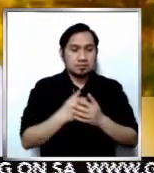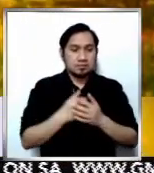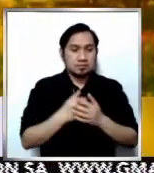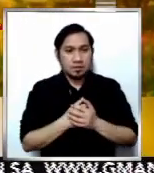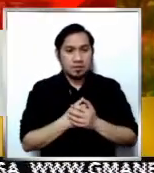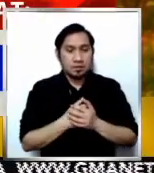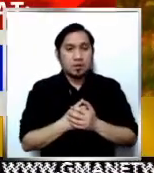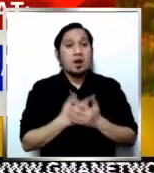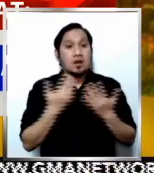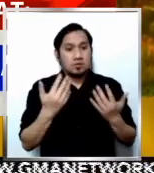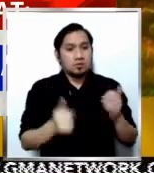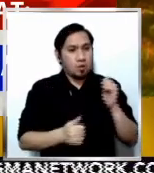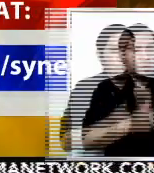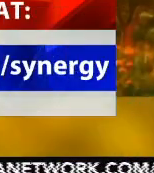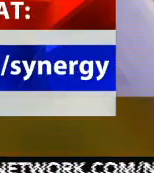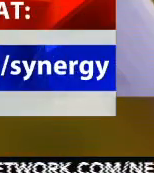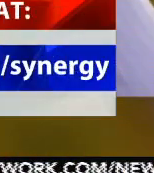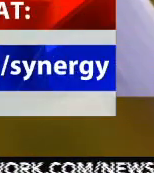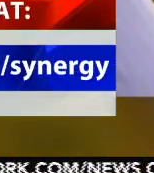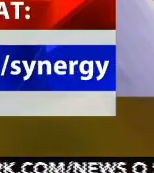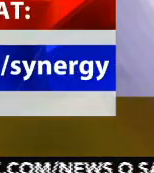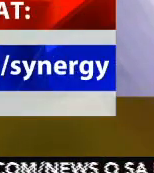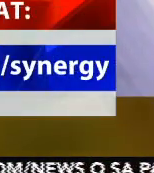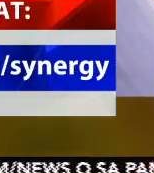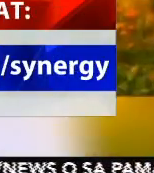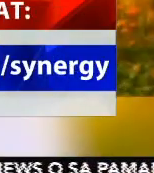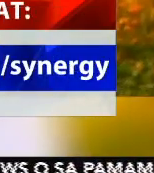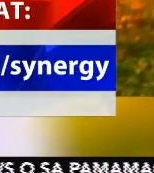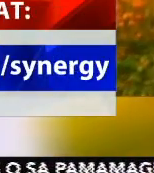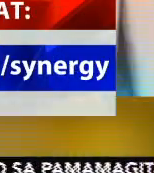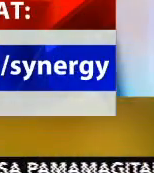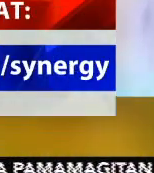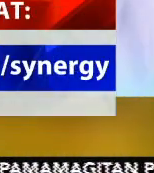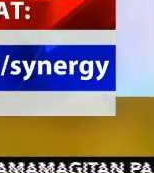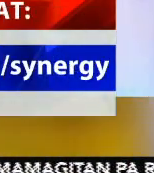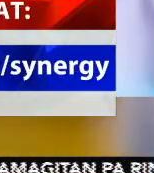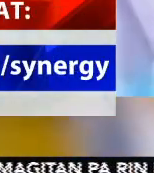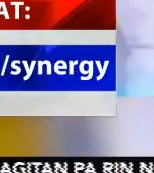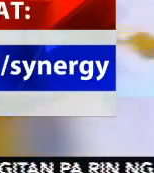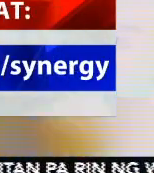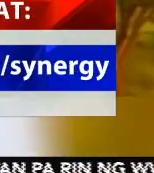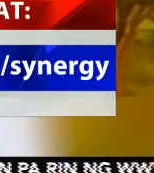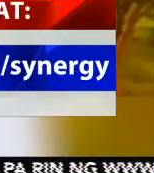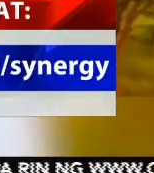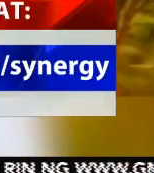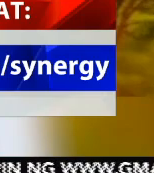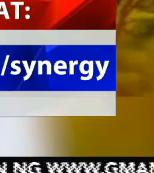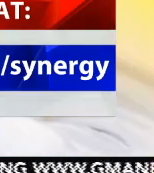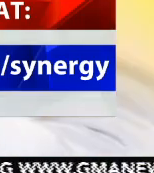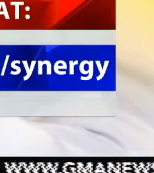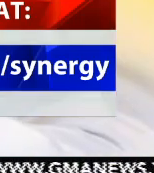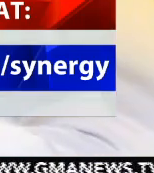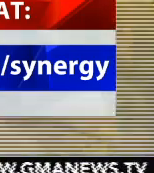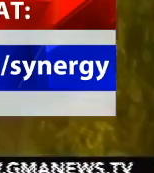almost sold out na ang kanyang anniversary concert. Mabibili pa rin ang tickets online sa